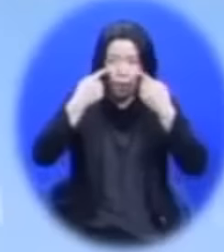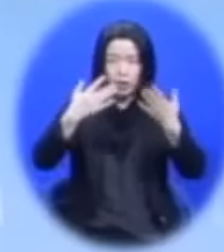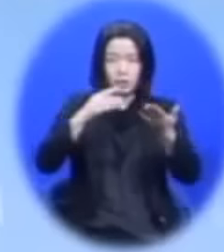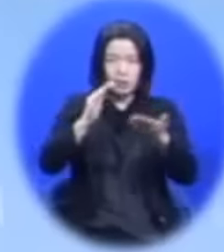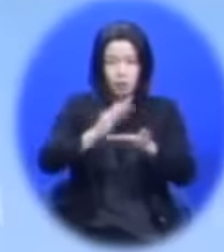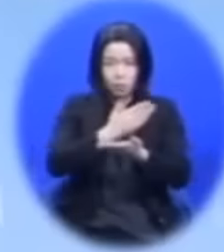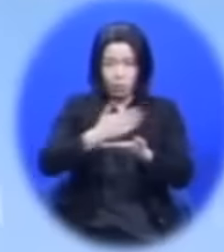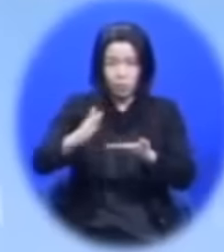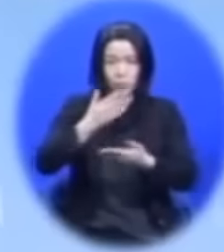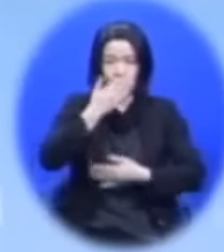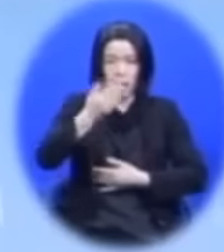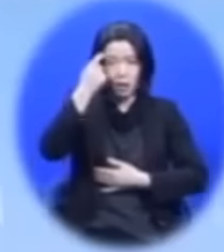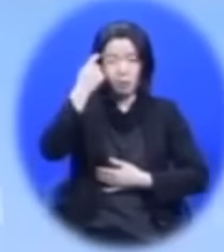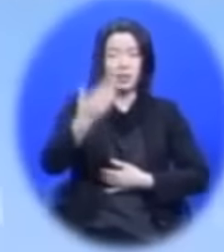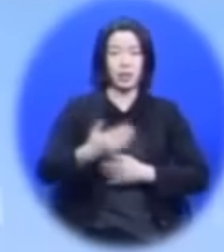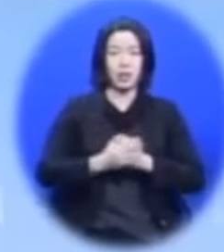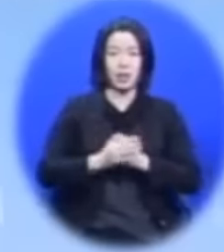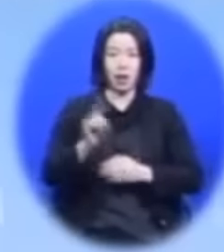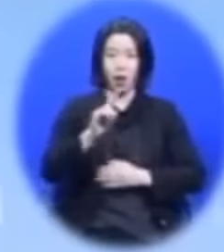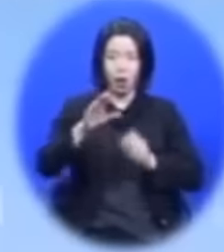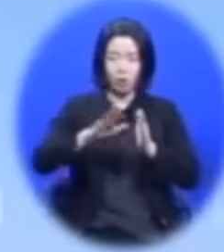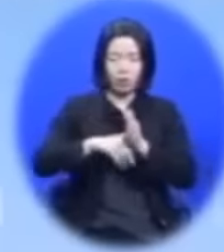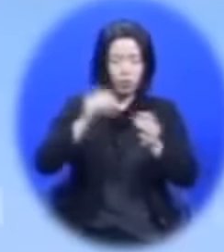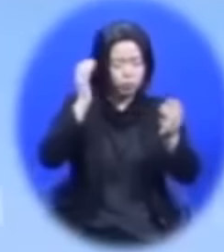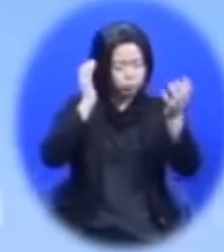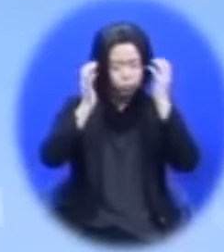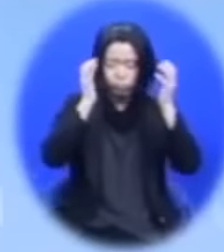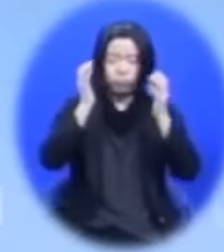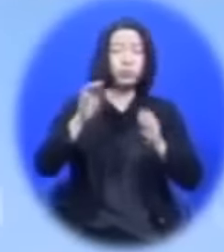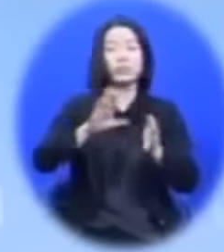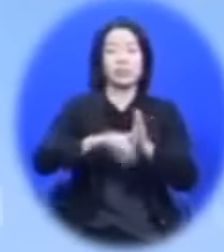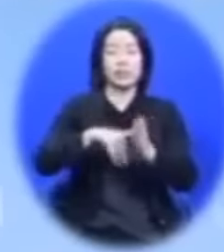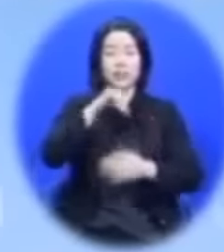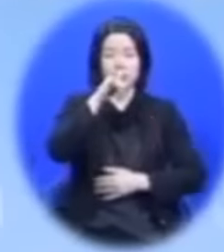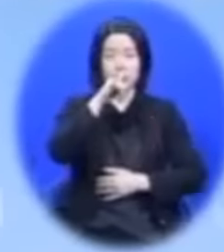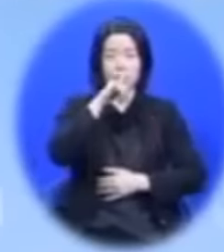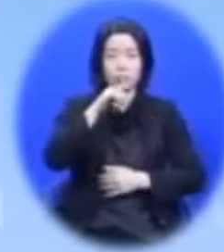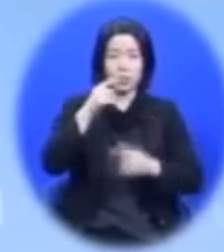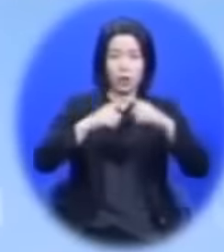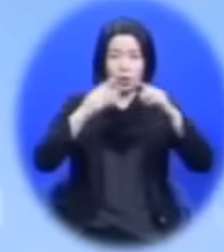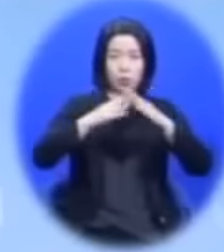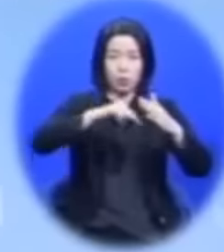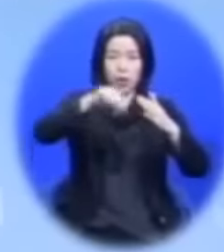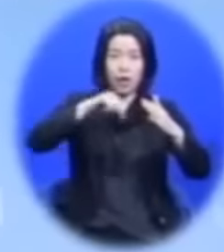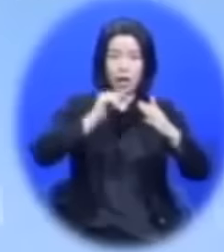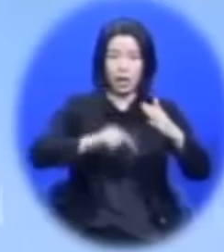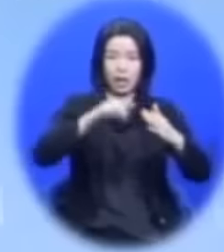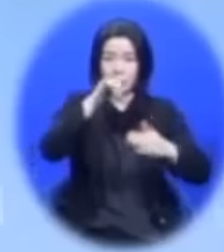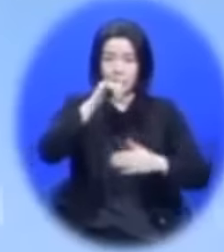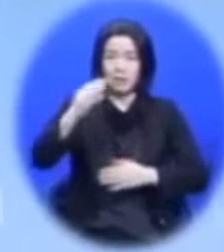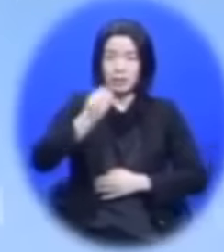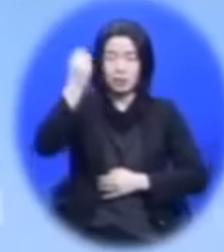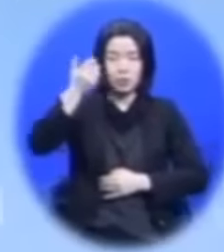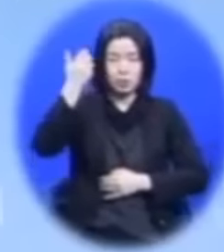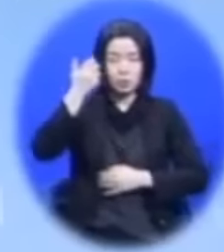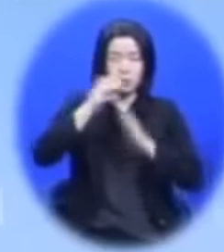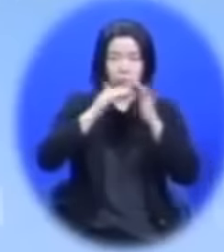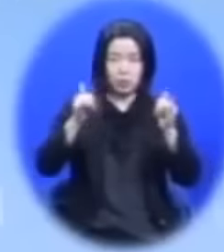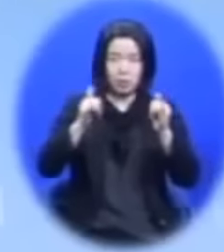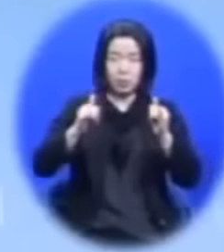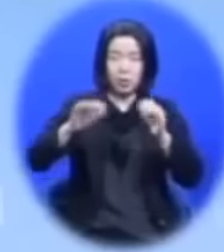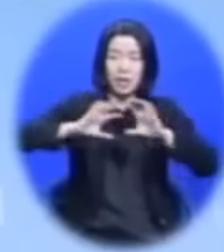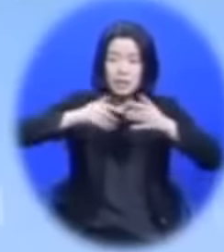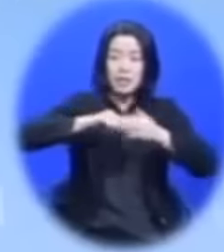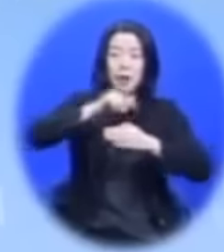되십니까? 어떤 때는 혼란스러울 때도 있잖아요. 교회 안에 있는 성도들도 세상 바깥에서 만나는